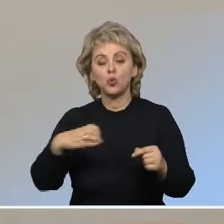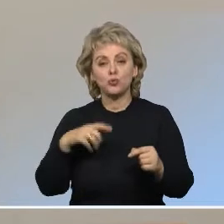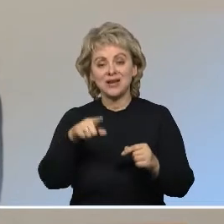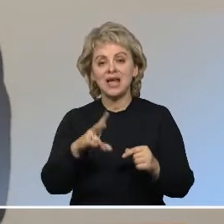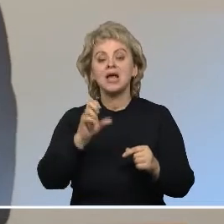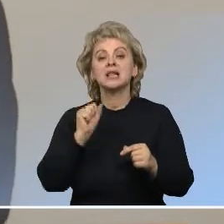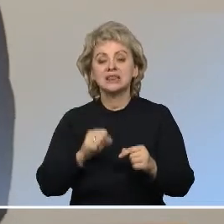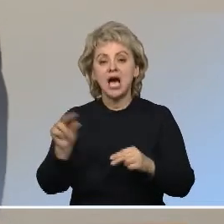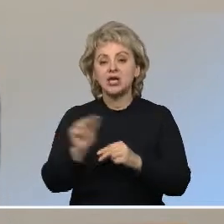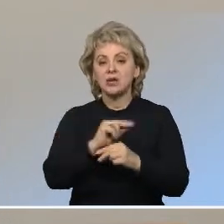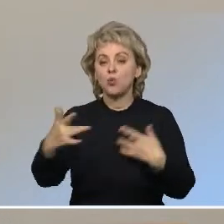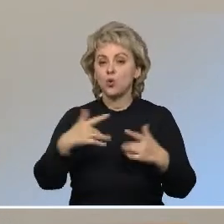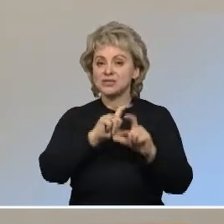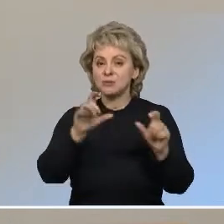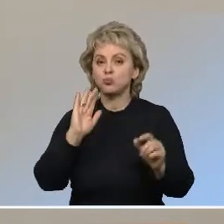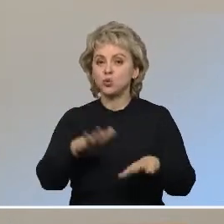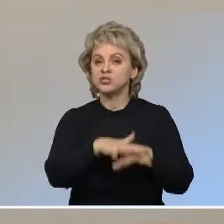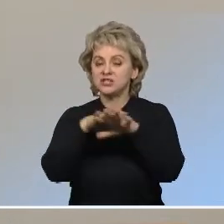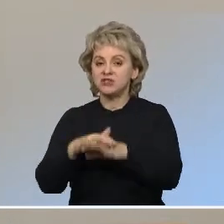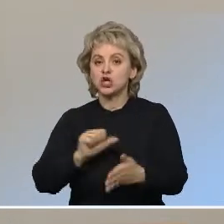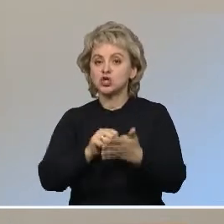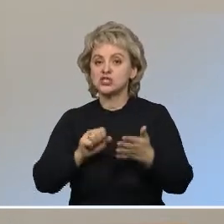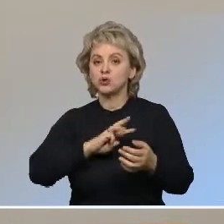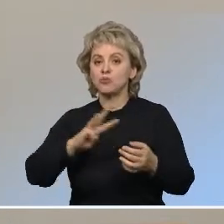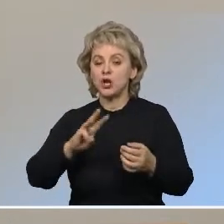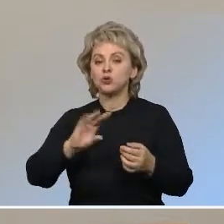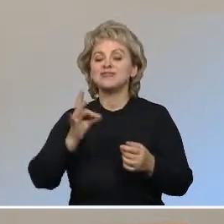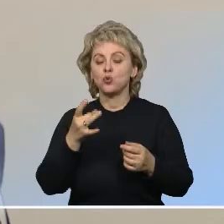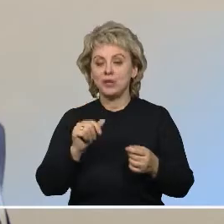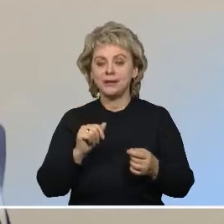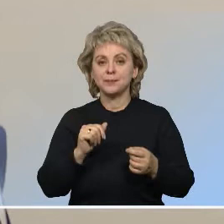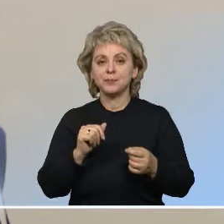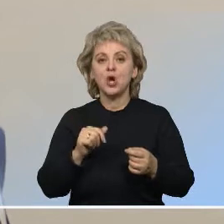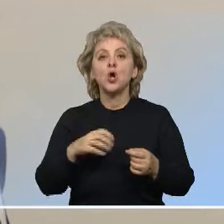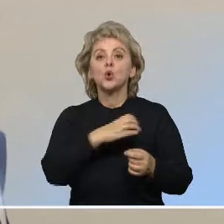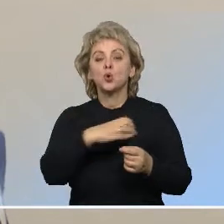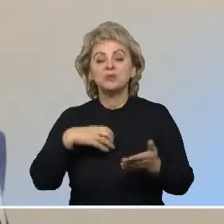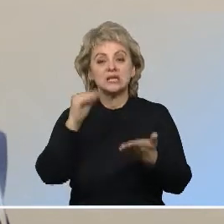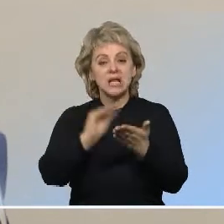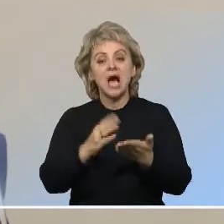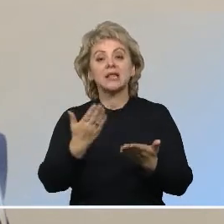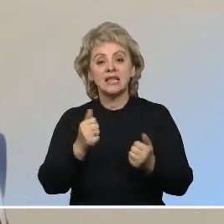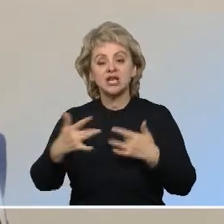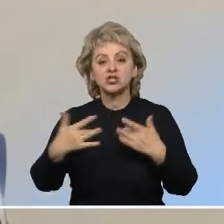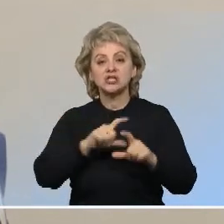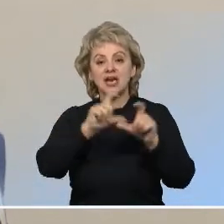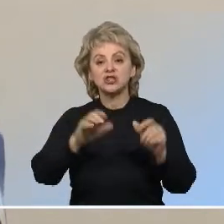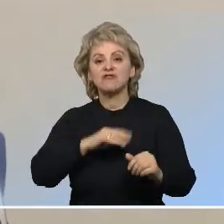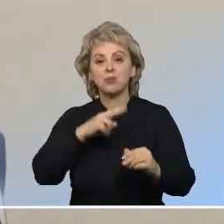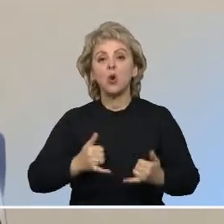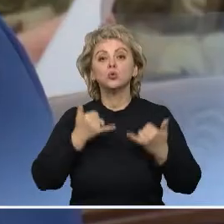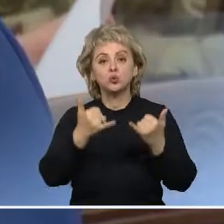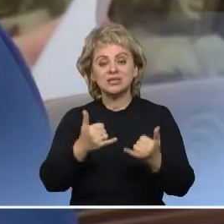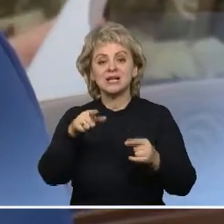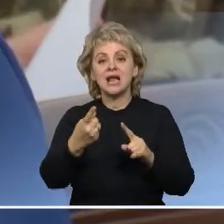на ремонт театра будет выделено порядка 600 миллионов рублей. Губернатор отметил, да, театрам внимание уделяется, а